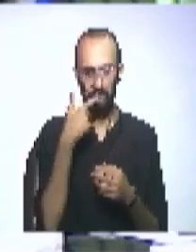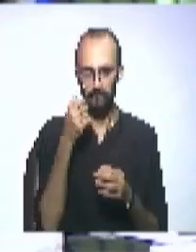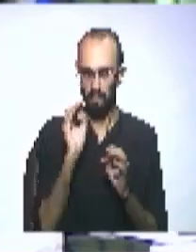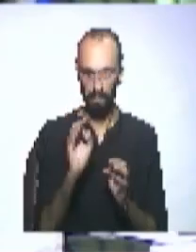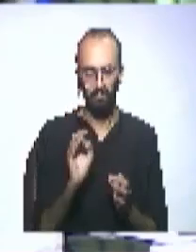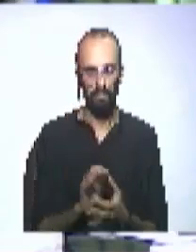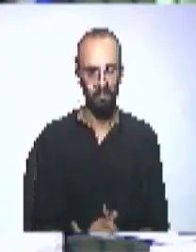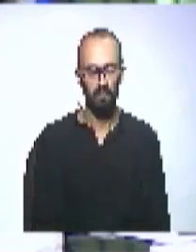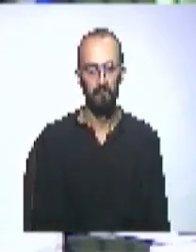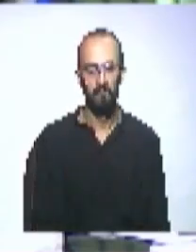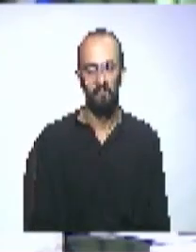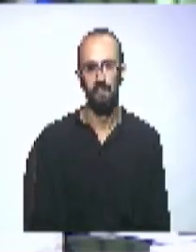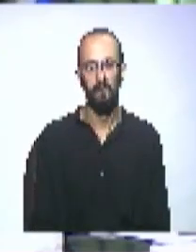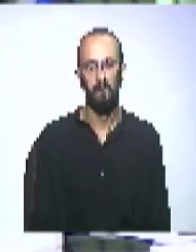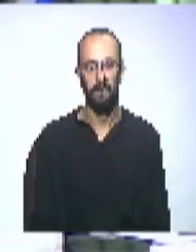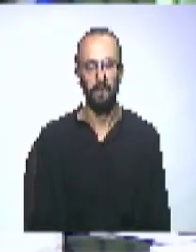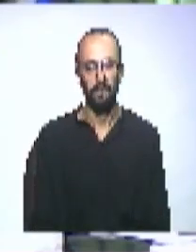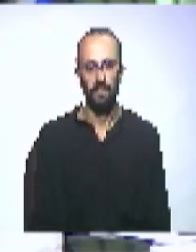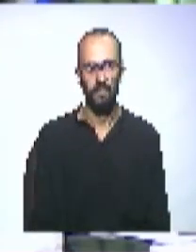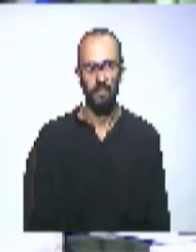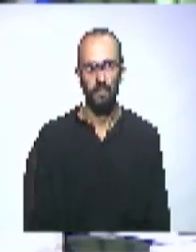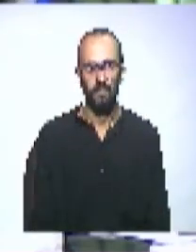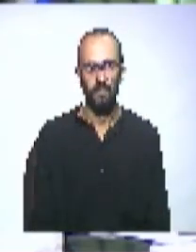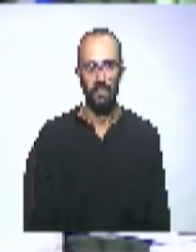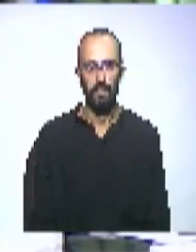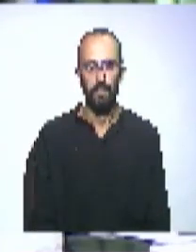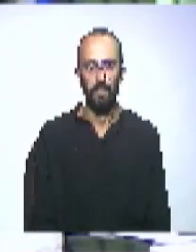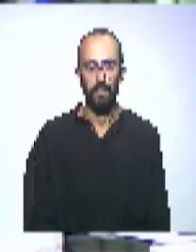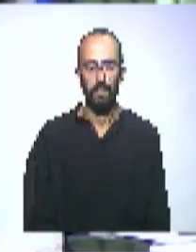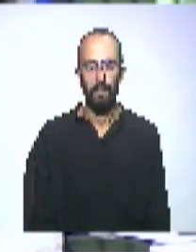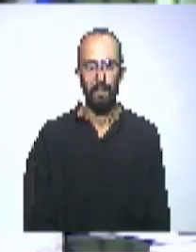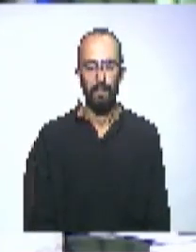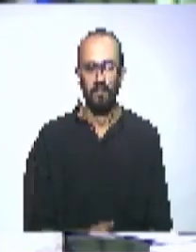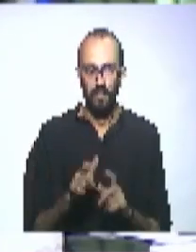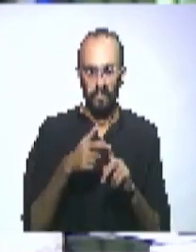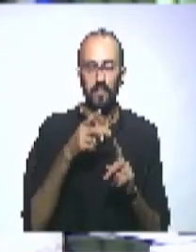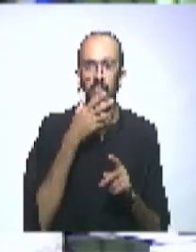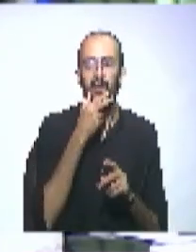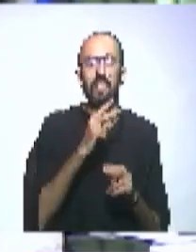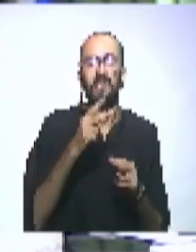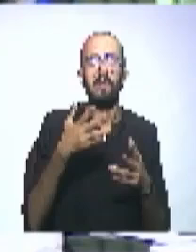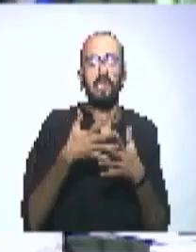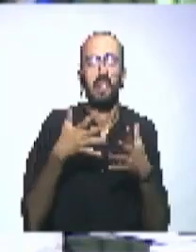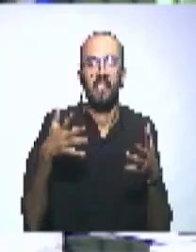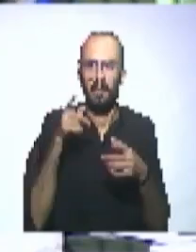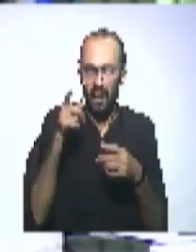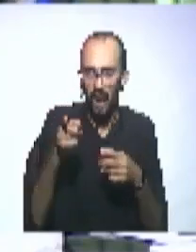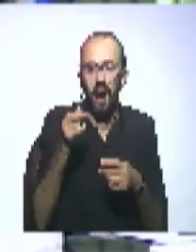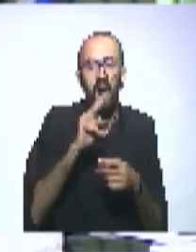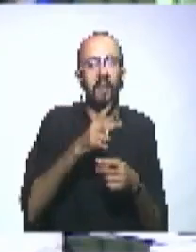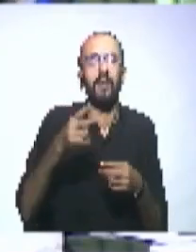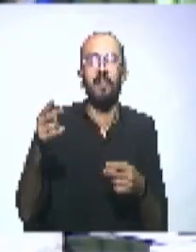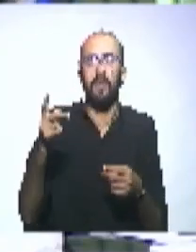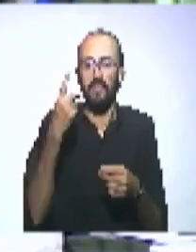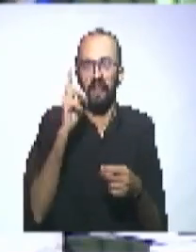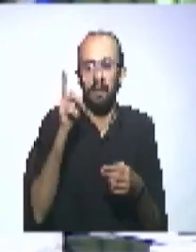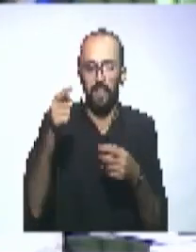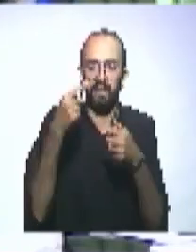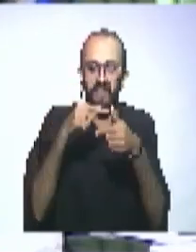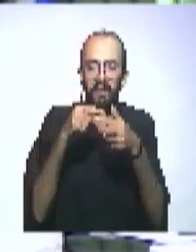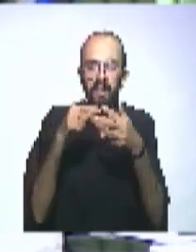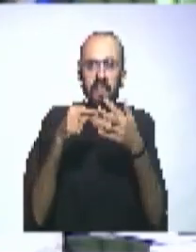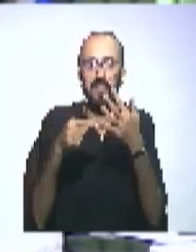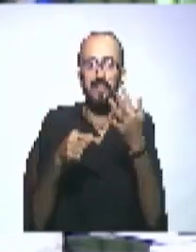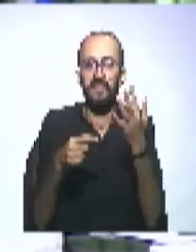فخمه جدا. دي حاجه. الحاجه الثانيه بتتعمل باشكال تانية كتير غير كده يعني. يعني دي طريقه من